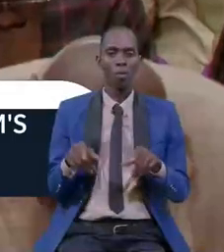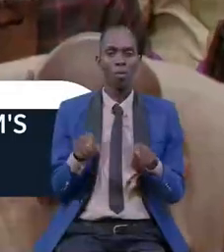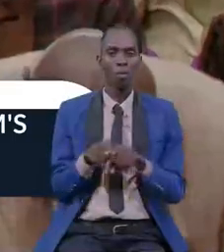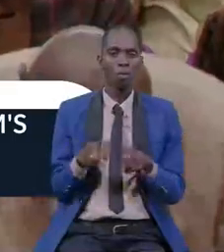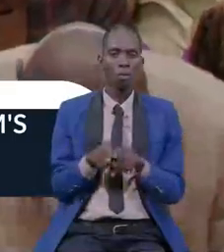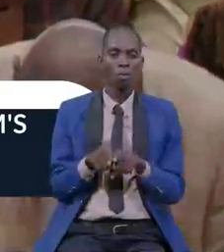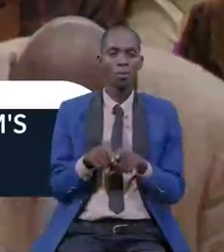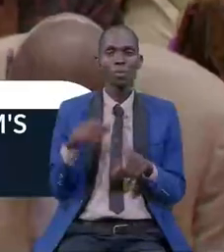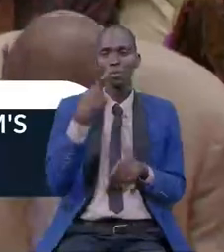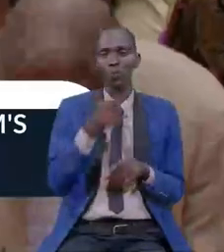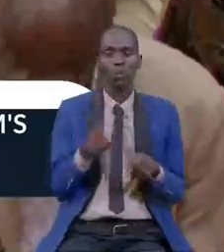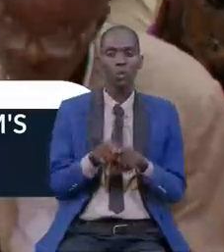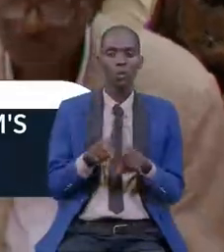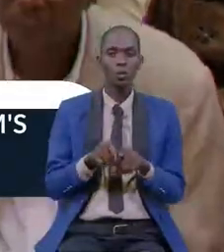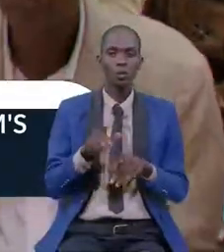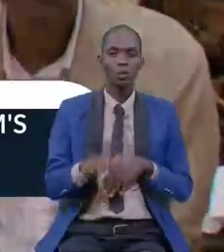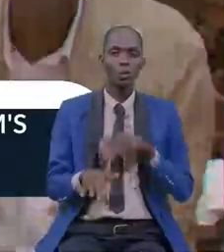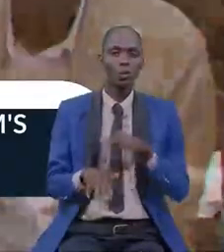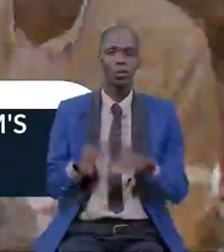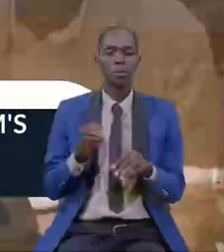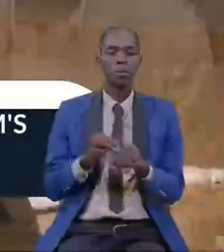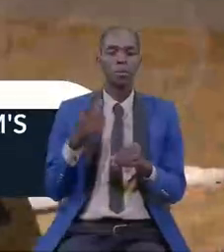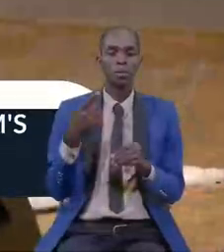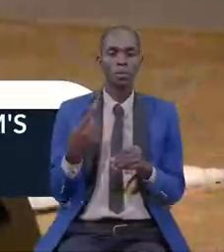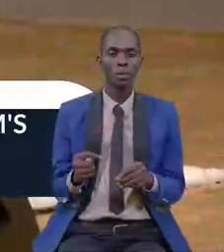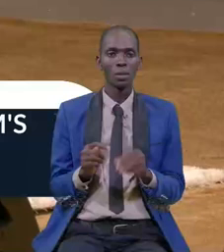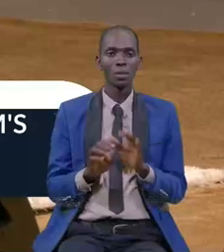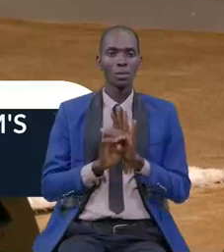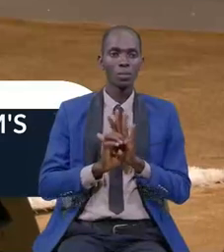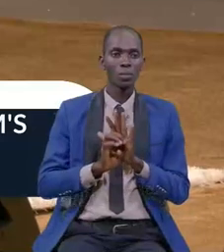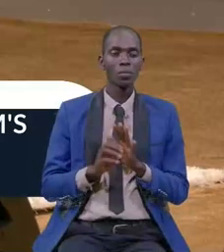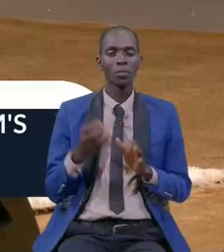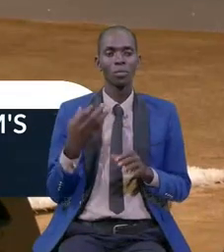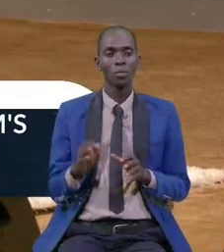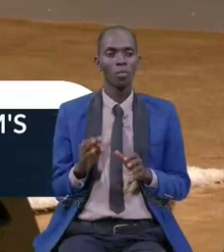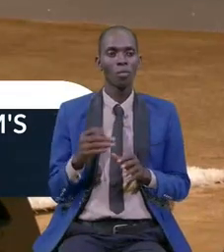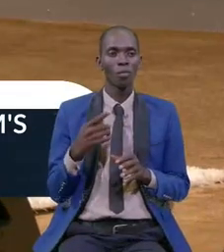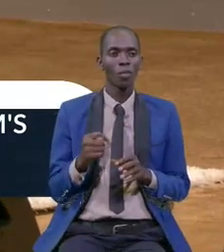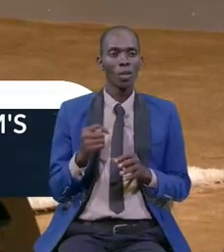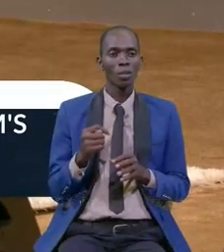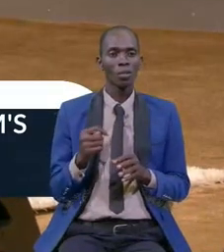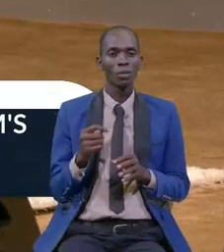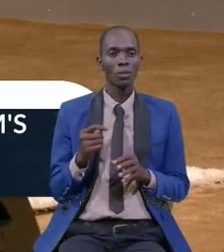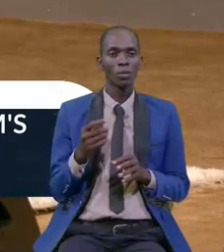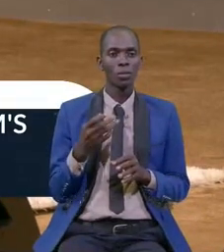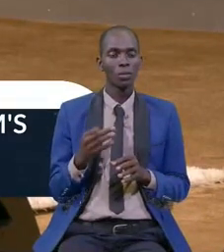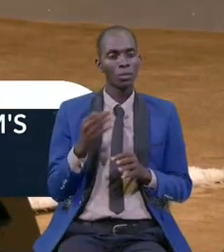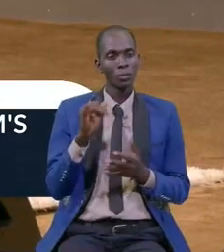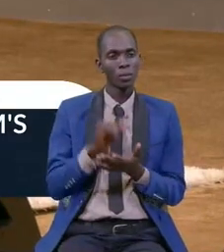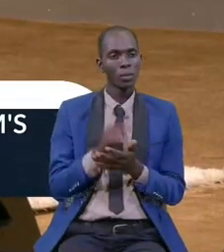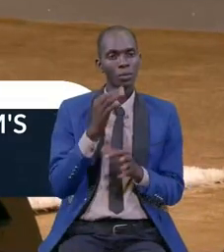qui marche sur les trac de la foi de notre père